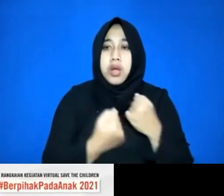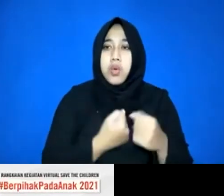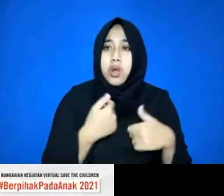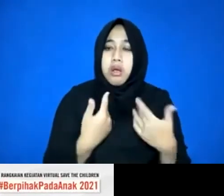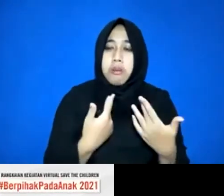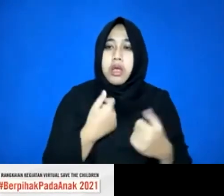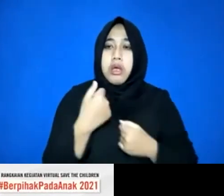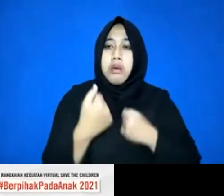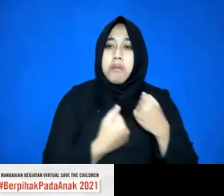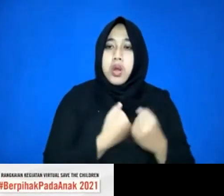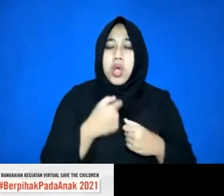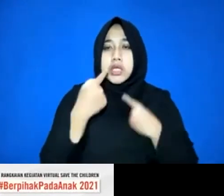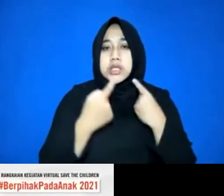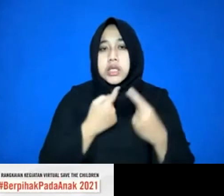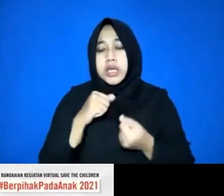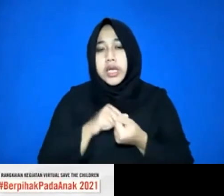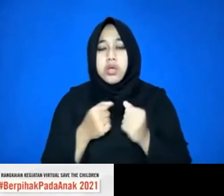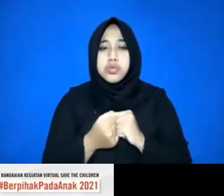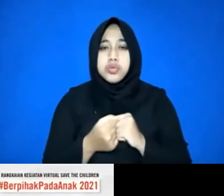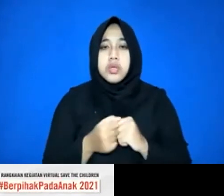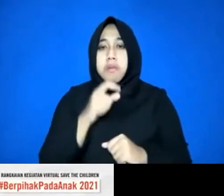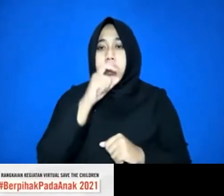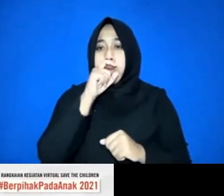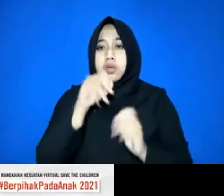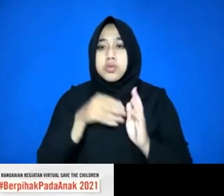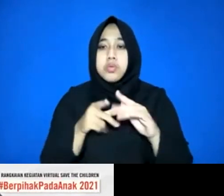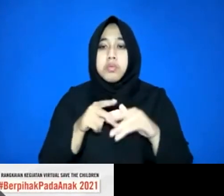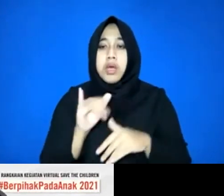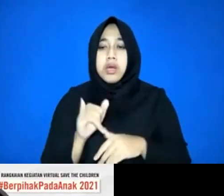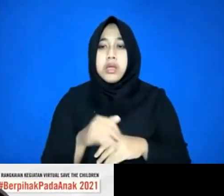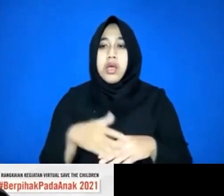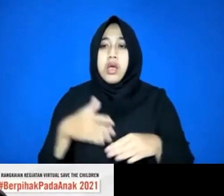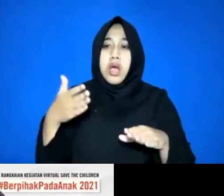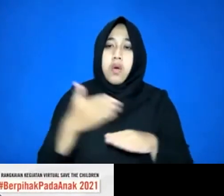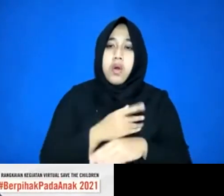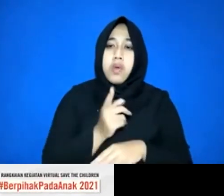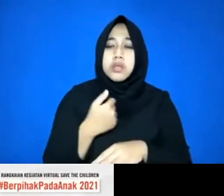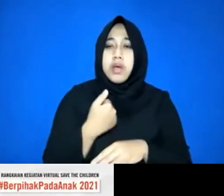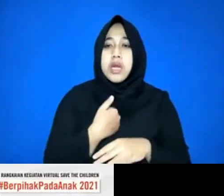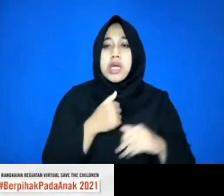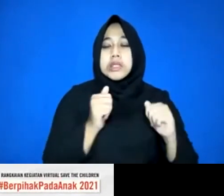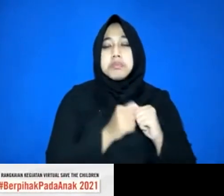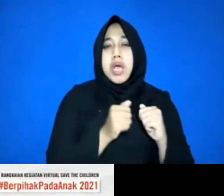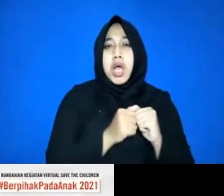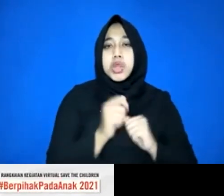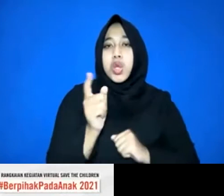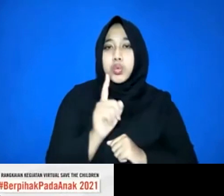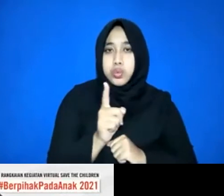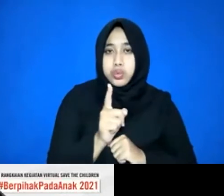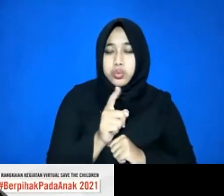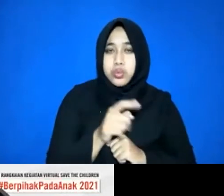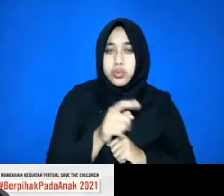melakukan sharing kasus dengan Mas Jumali gitu. Jadi awal memang harus ada kesepakatan dulu karena